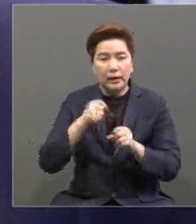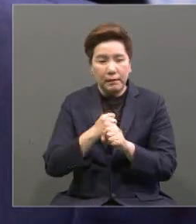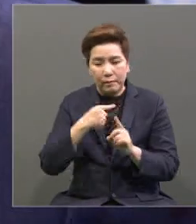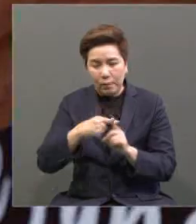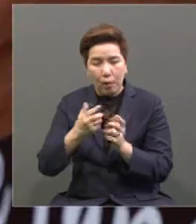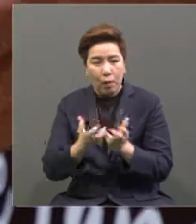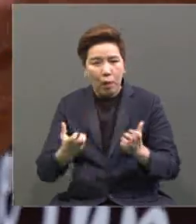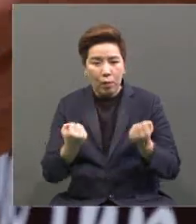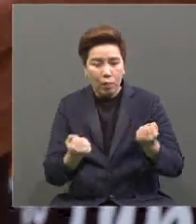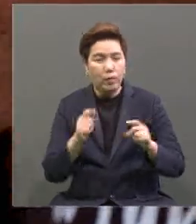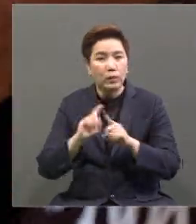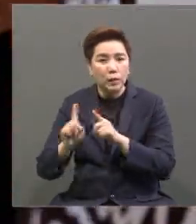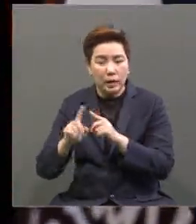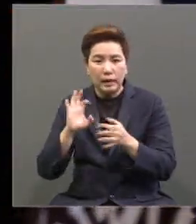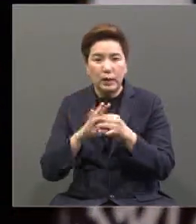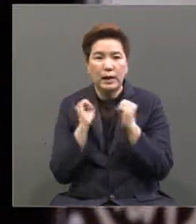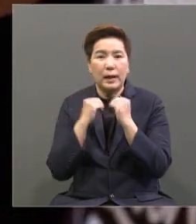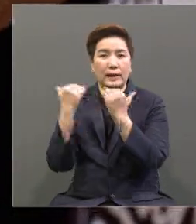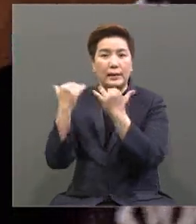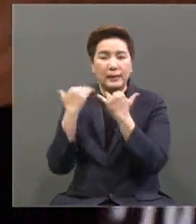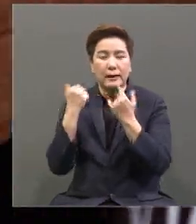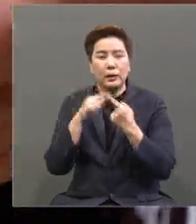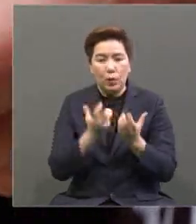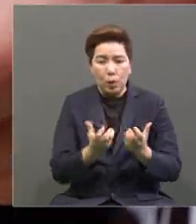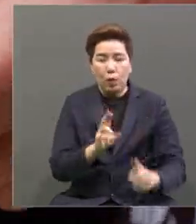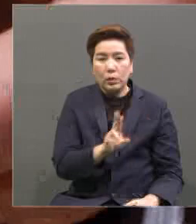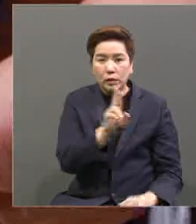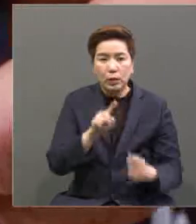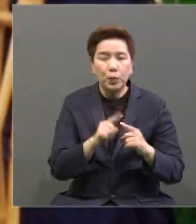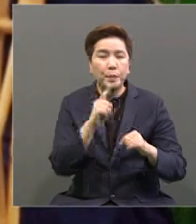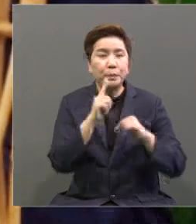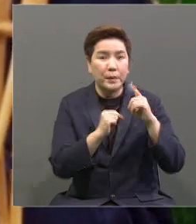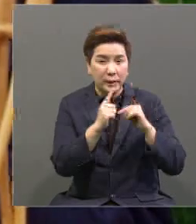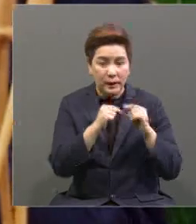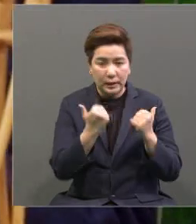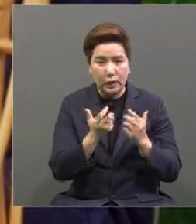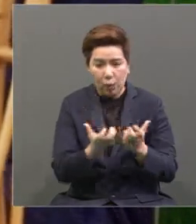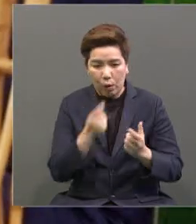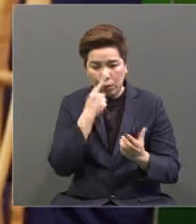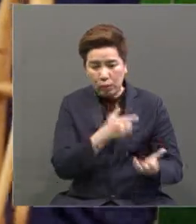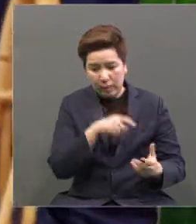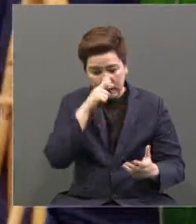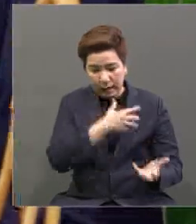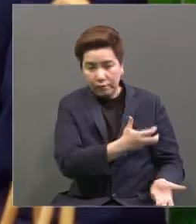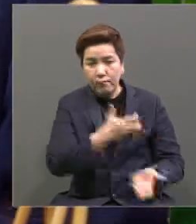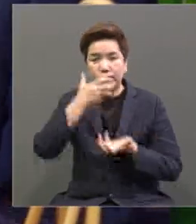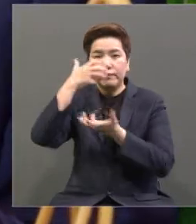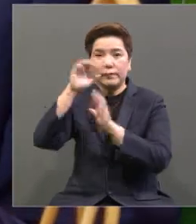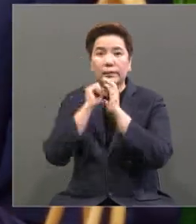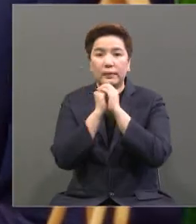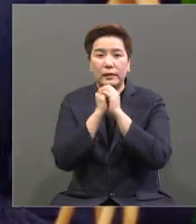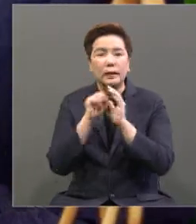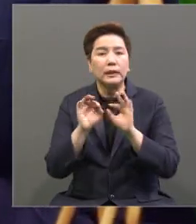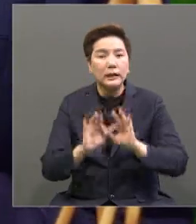และอุปกรณ์ยานยนต์เครื่องปรับอากาศของใช้ที่ทำด้วยพลาสติกส่วนสินค้าที่ส่งออกจากไทยไปยังมณฑลเจ้อเจียง